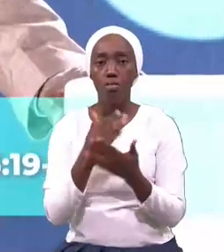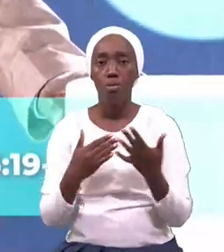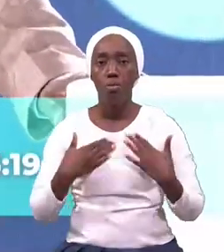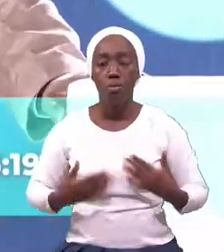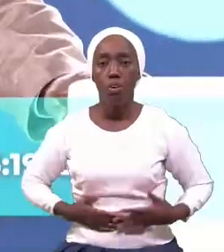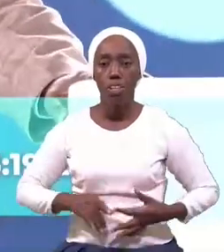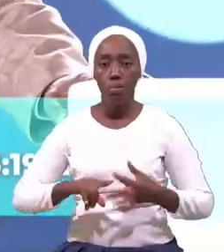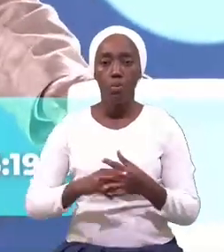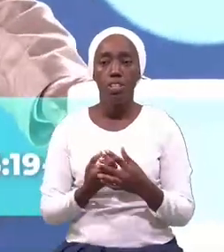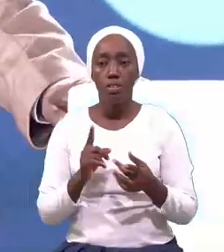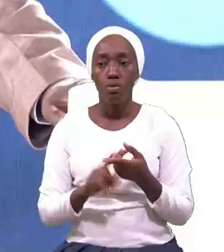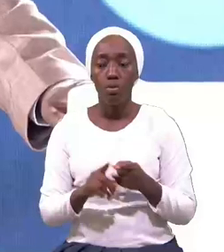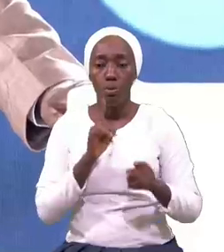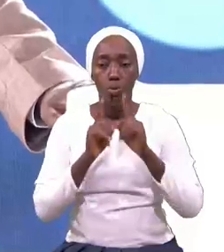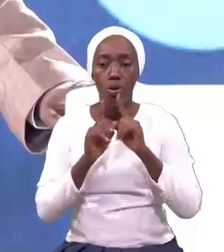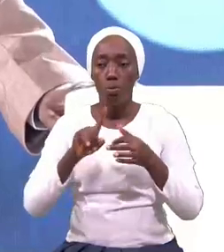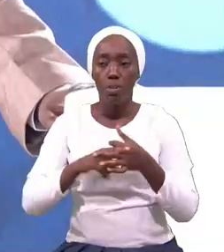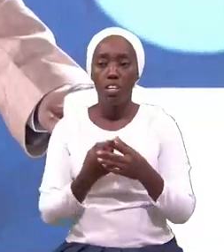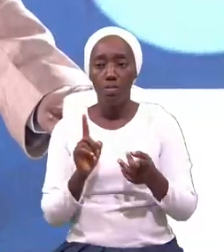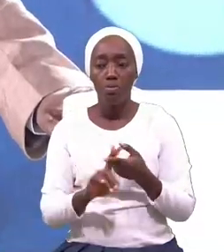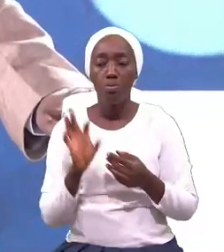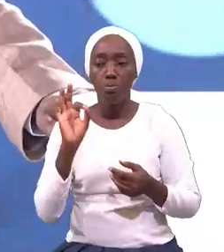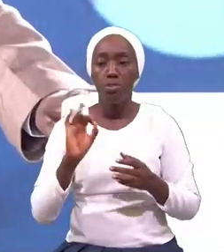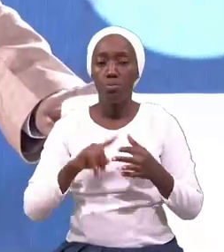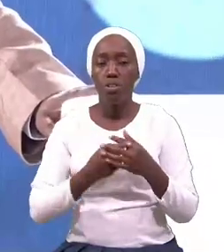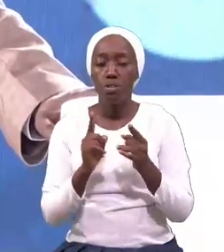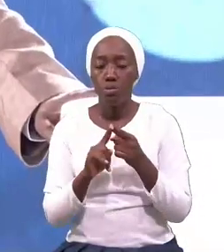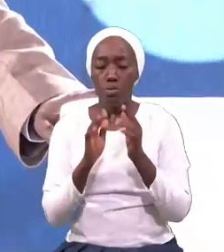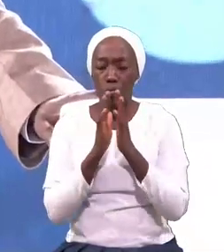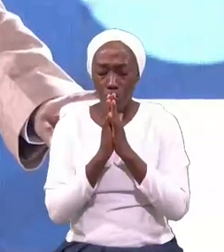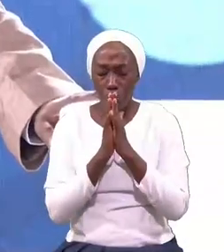Et quand quelqu'un commence à parler, quand quelqu'un commence à prier,